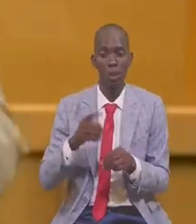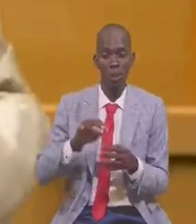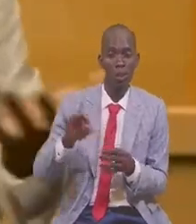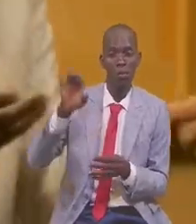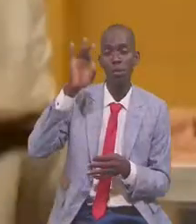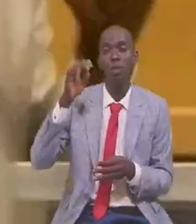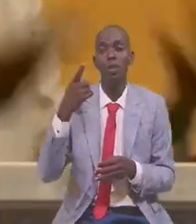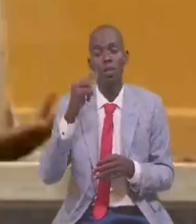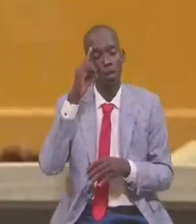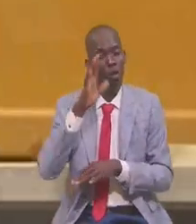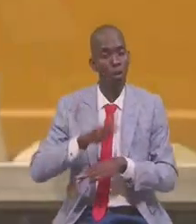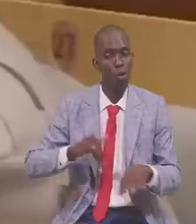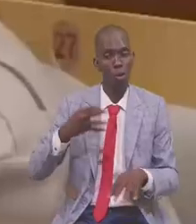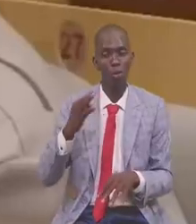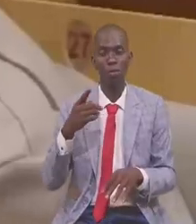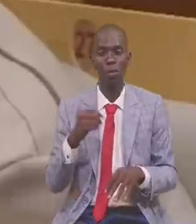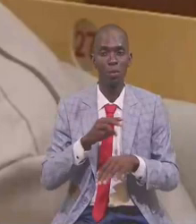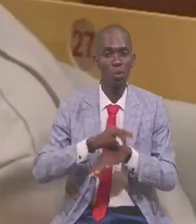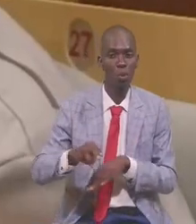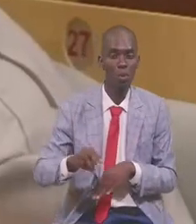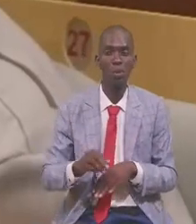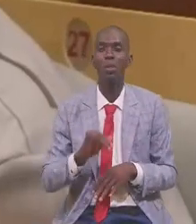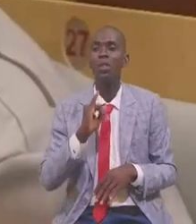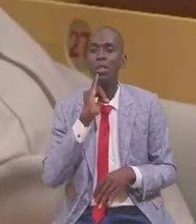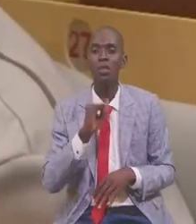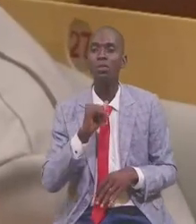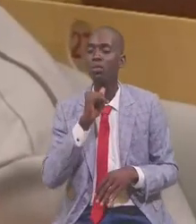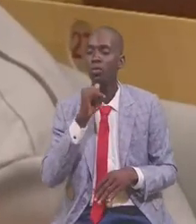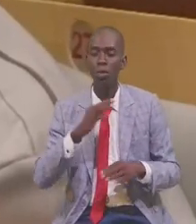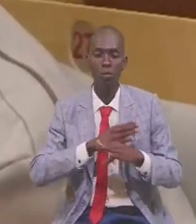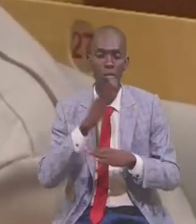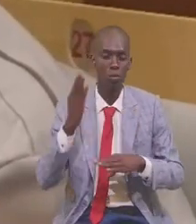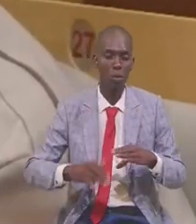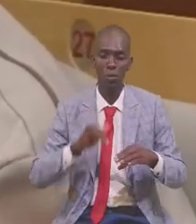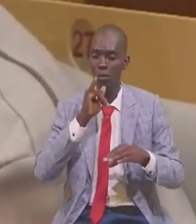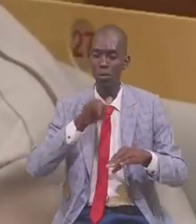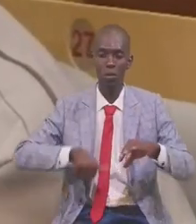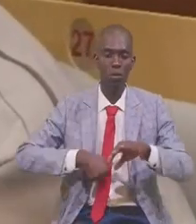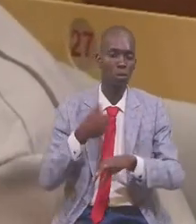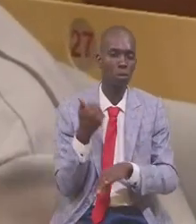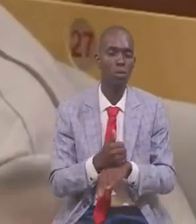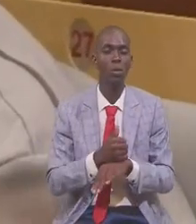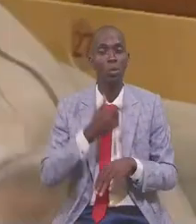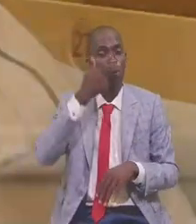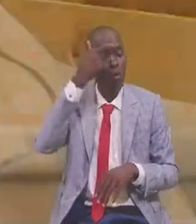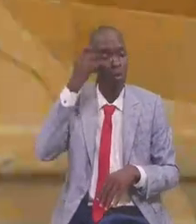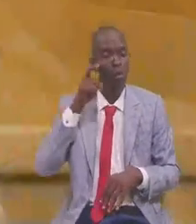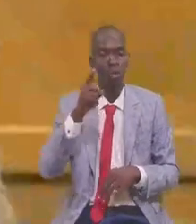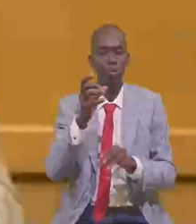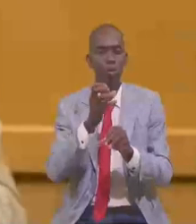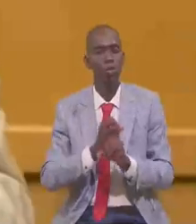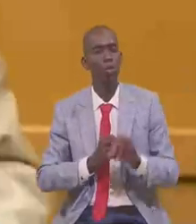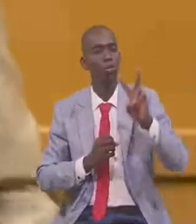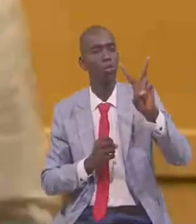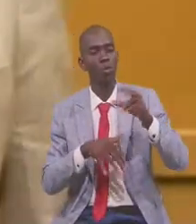ministère et l'appel pour le ministère n'est pas affirmé et confirmé parce que nous avons